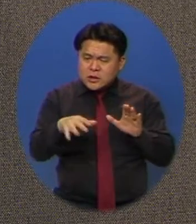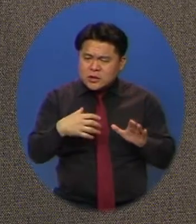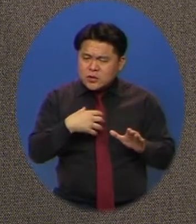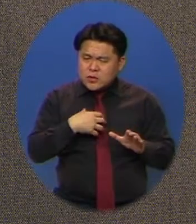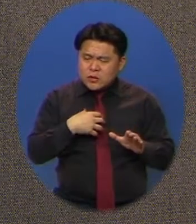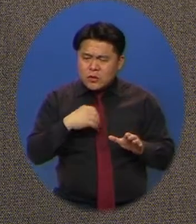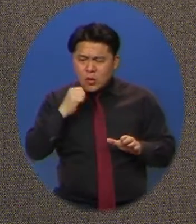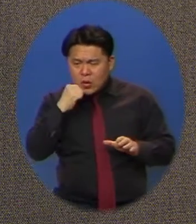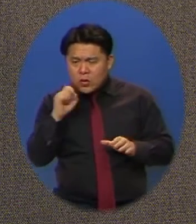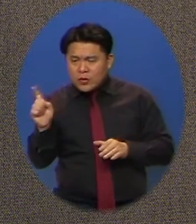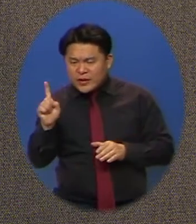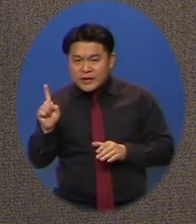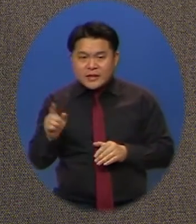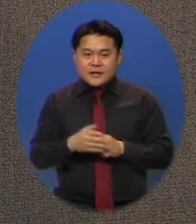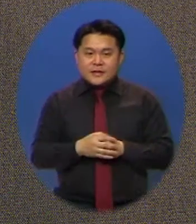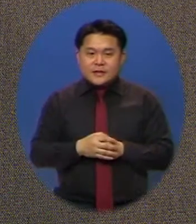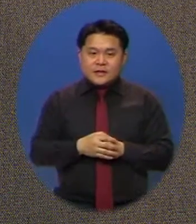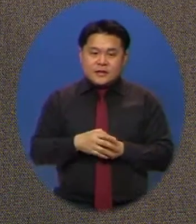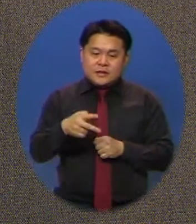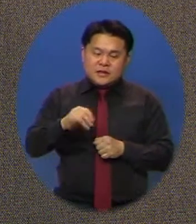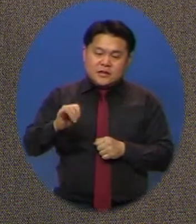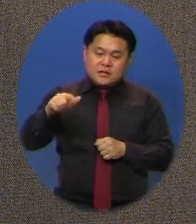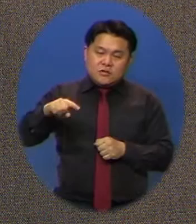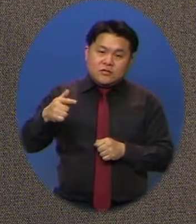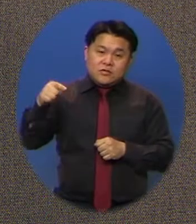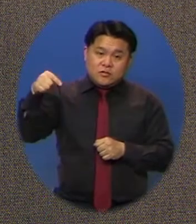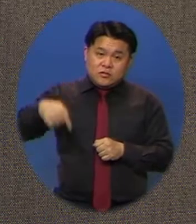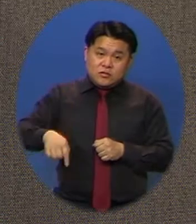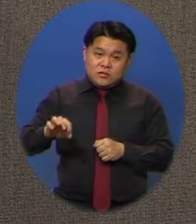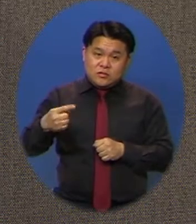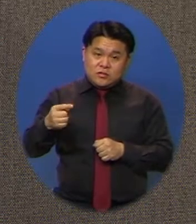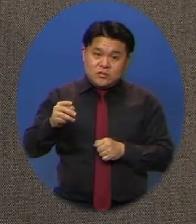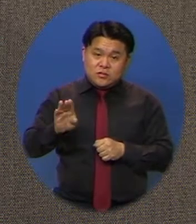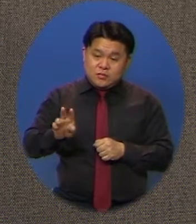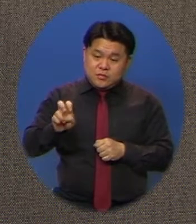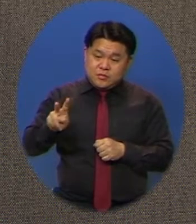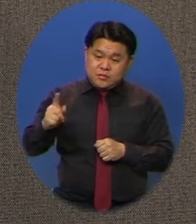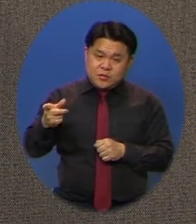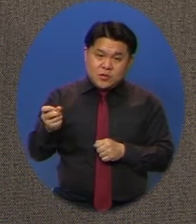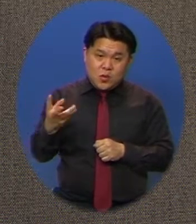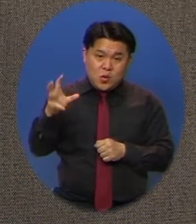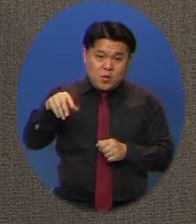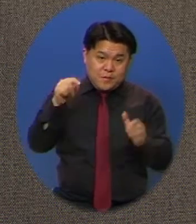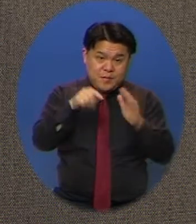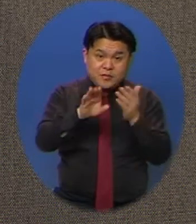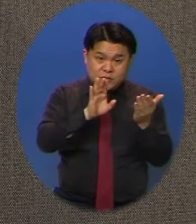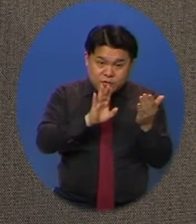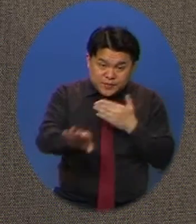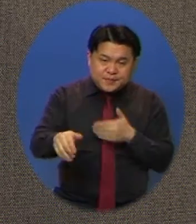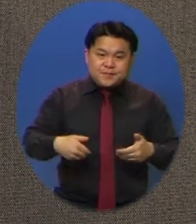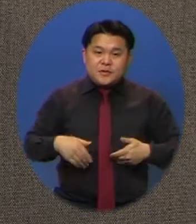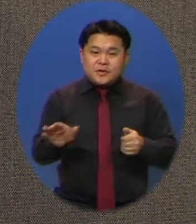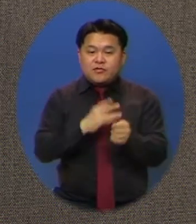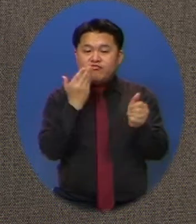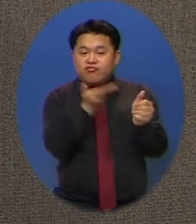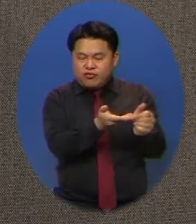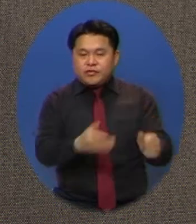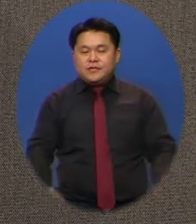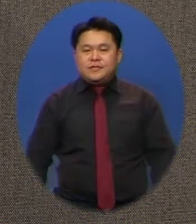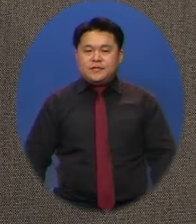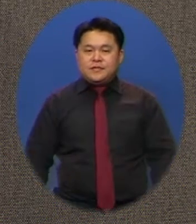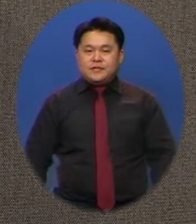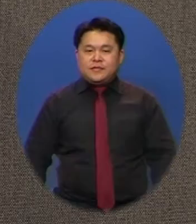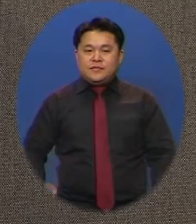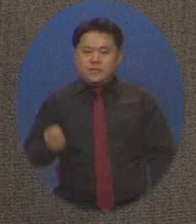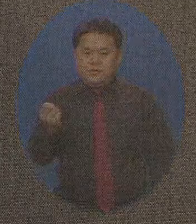있으면 시군구 읍면동에 연락을 해서 가정을 방문하고 필요한 서비스를 제공하도록 하고 있습니다.